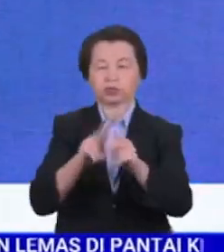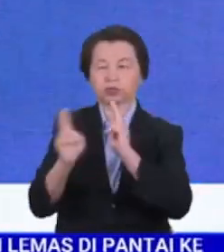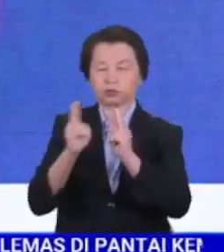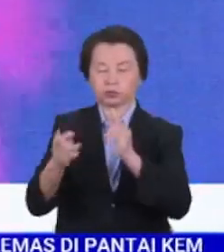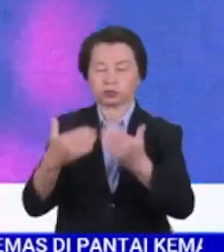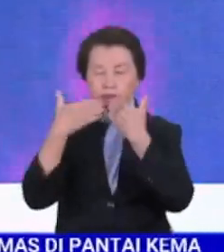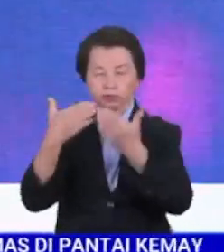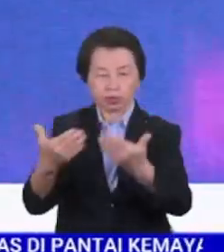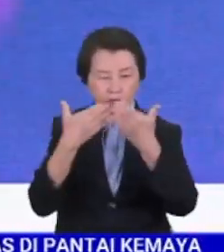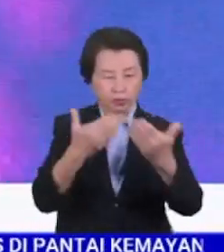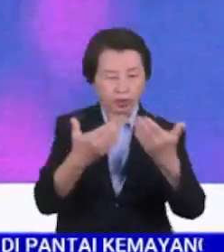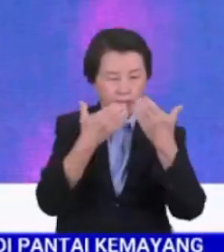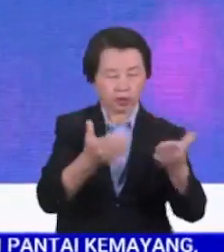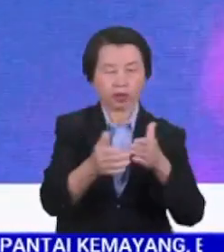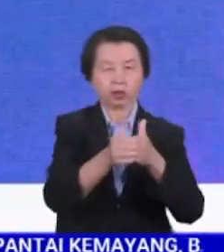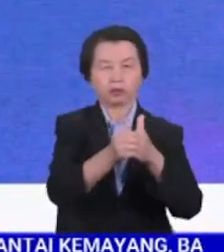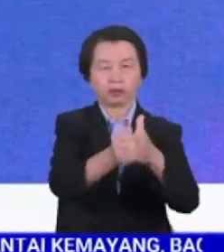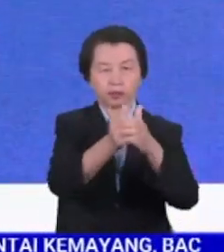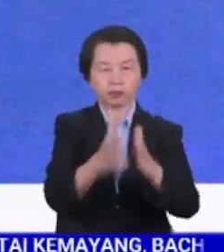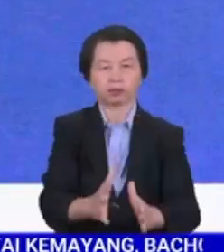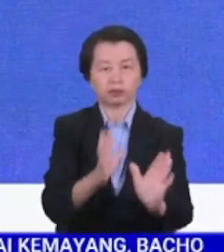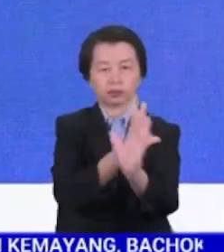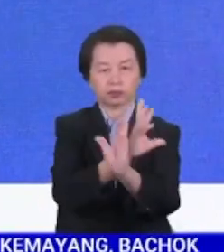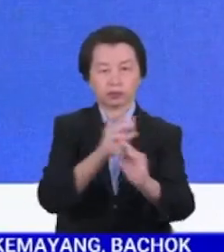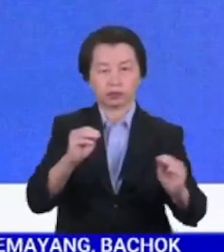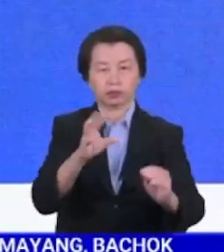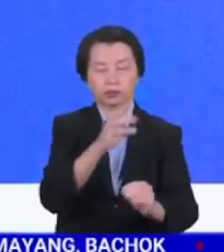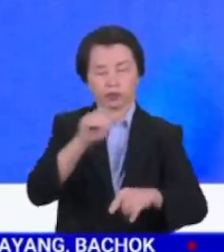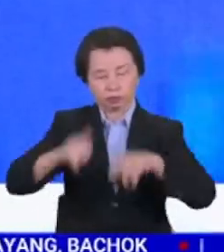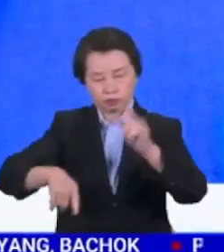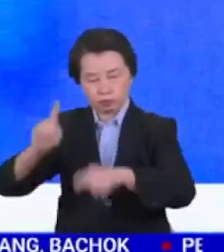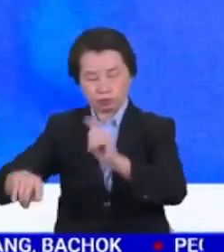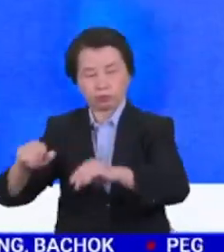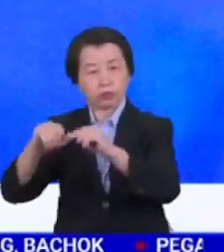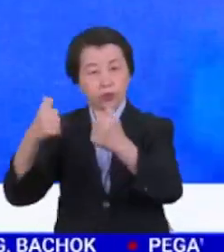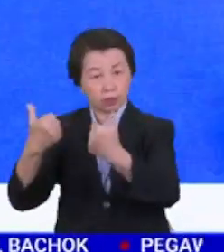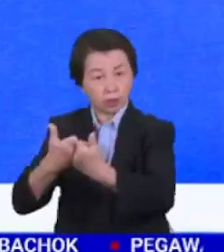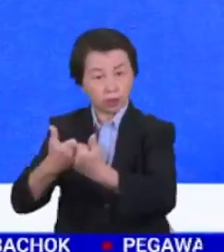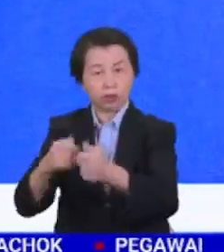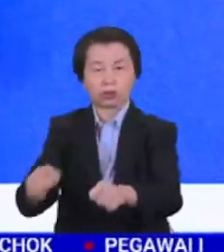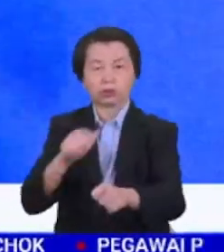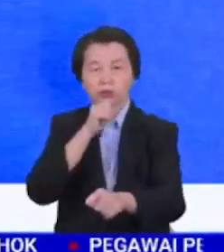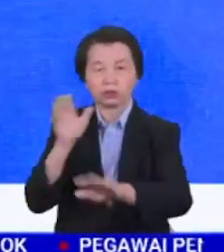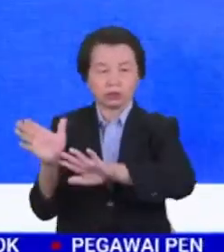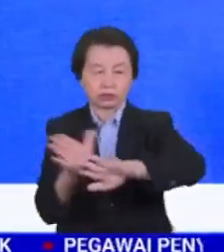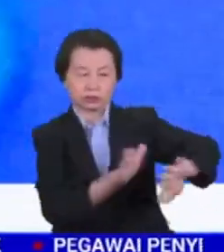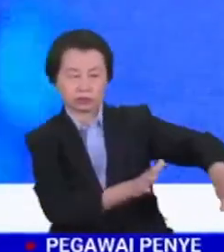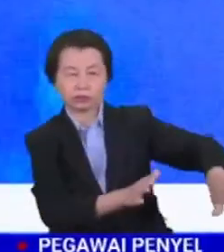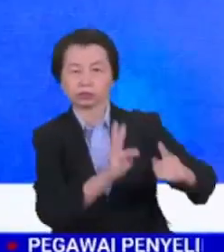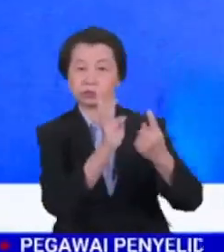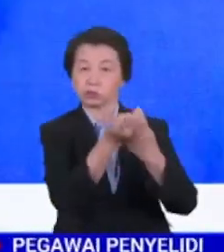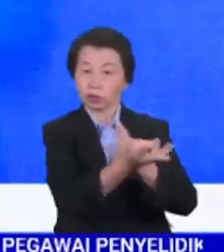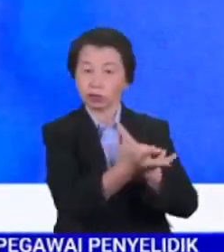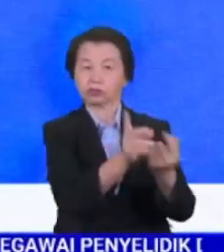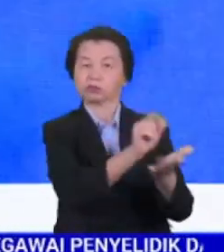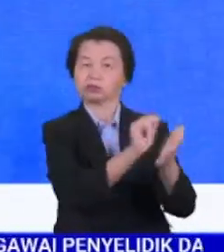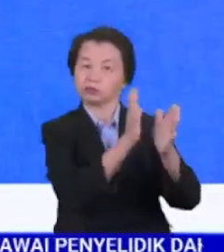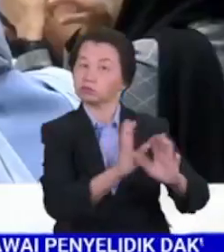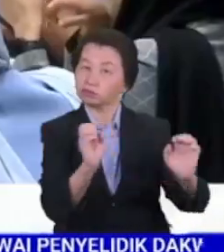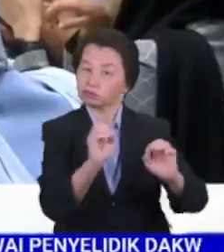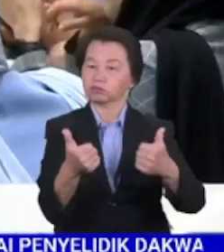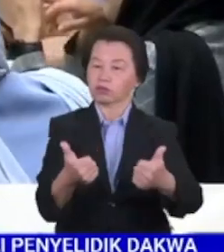mengucapkan penghargaan kepada pemimpin-pemimpin Sarawak serta pelbagai agensi yang tidak mengenepikan kebajikan para pengamal